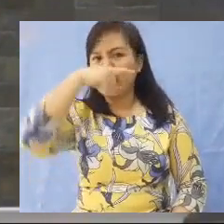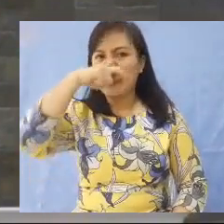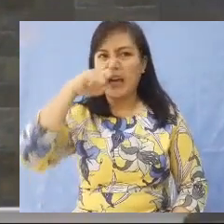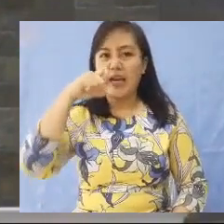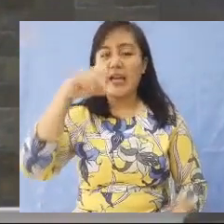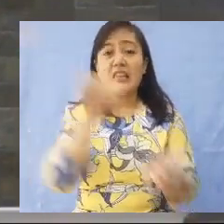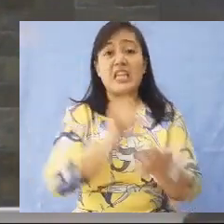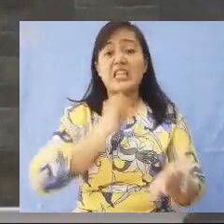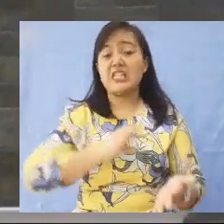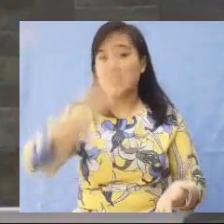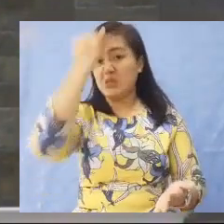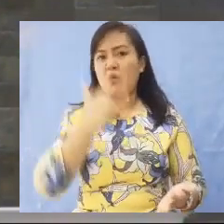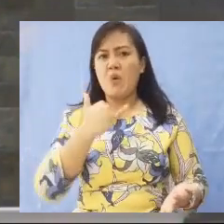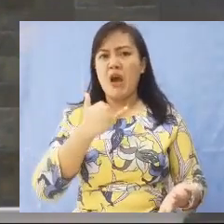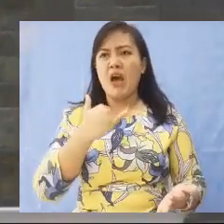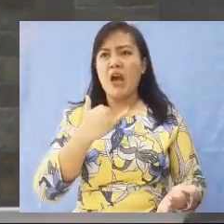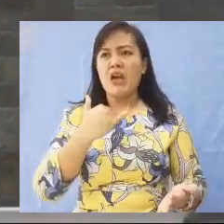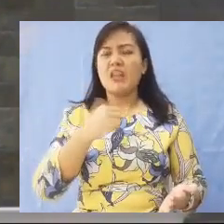Ibig sabihin,